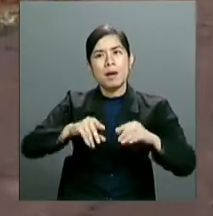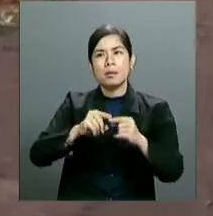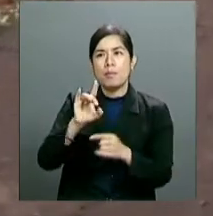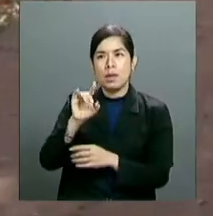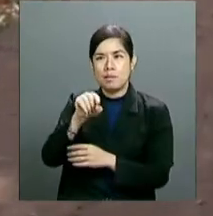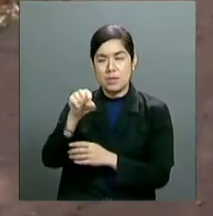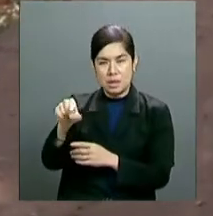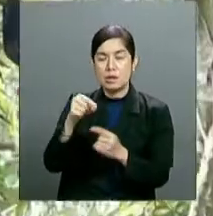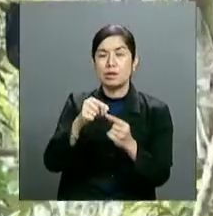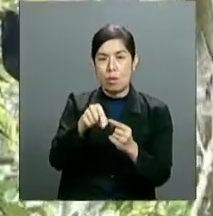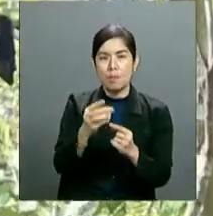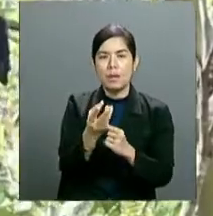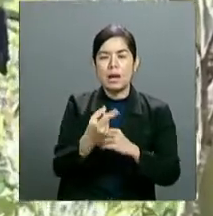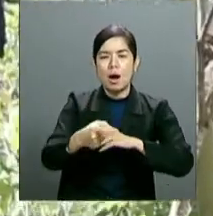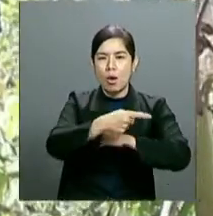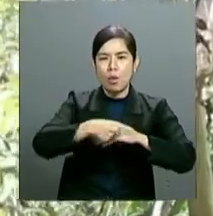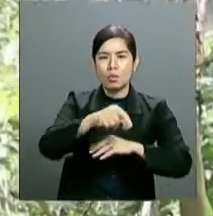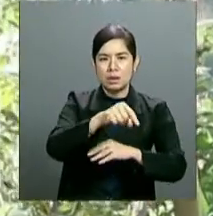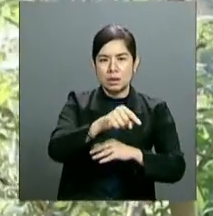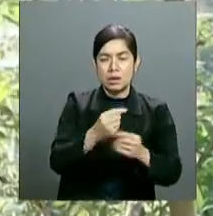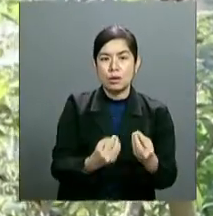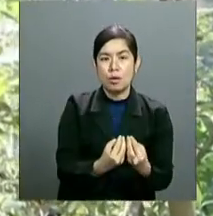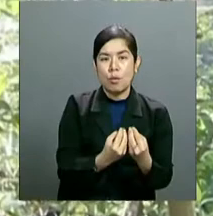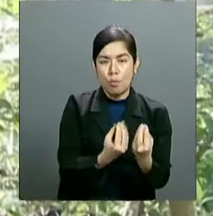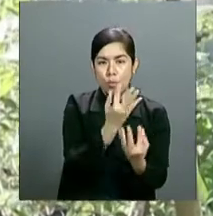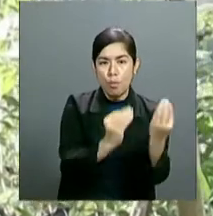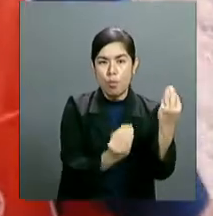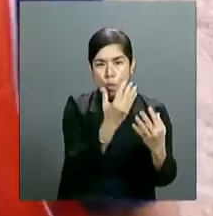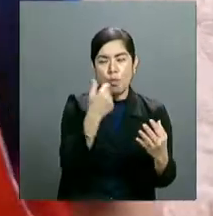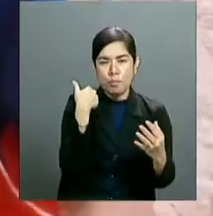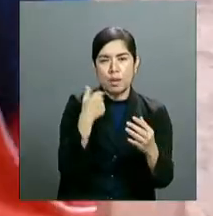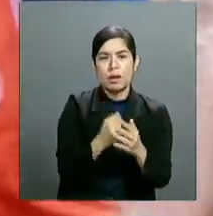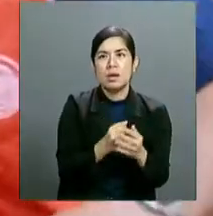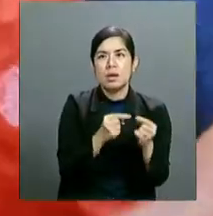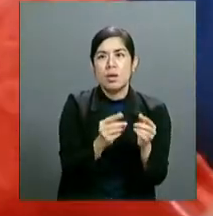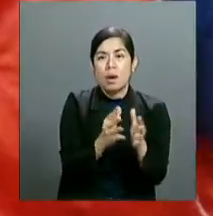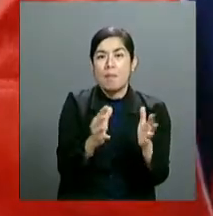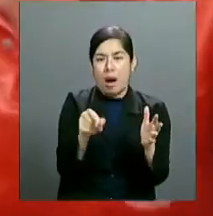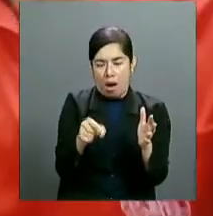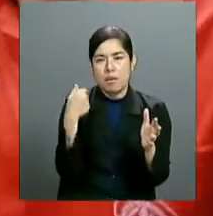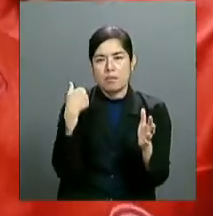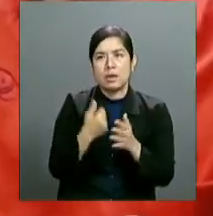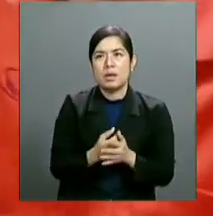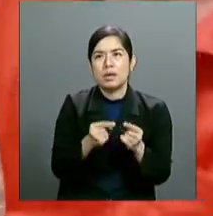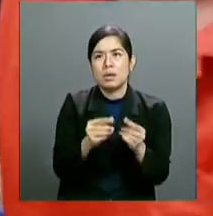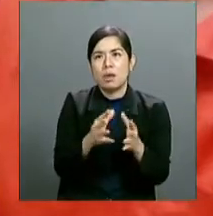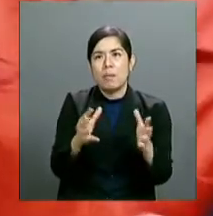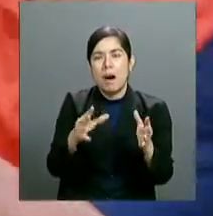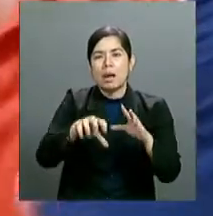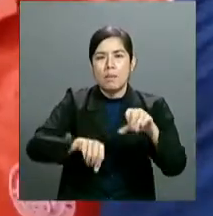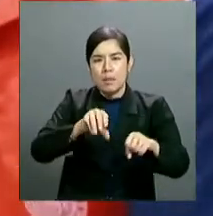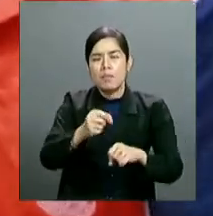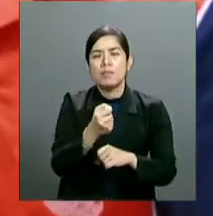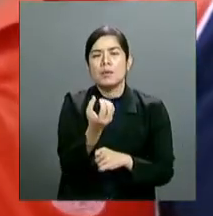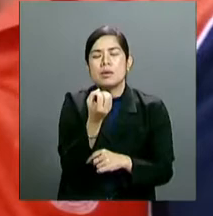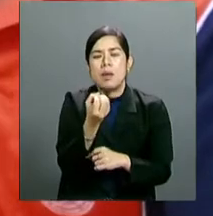พราะว่าบือทอละเป็นข้าวที่แบบปลูกน้อยแต่ว่าได้เยอะค่ะเหมือนอะไรผลผลิตได้เยอะค่ะผลผลิตได้เยอะแล้วก็ส่